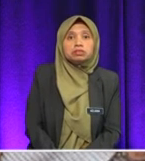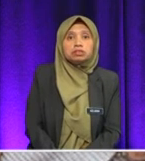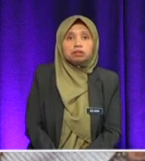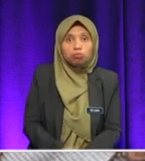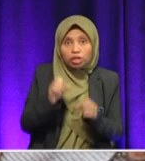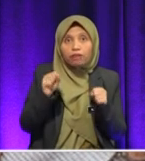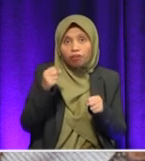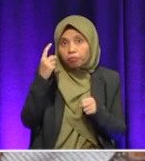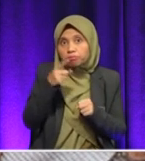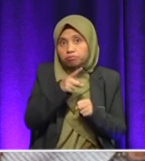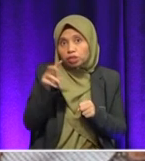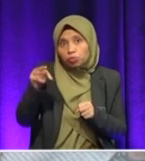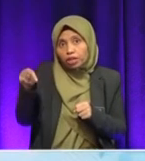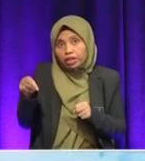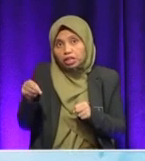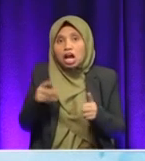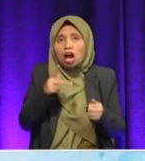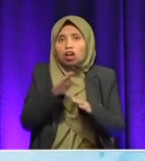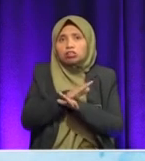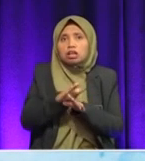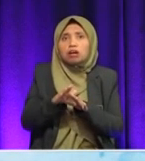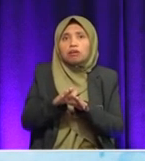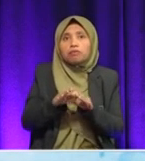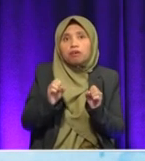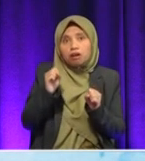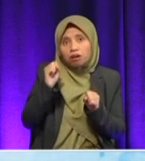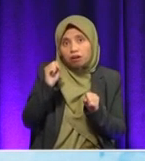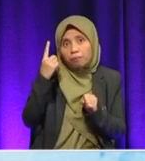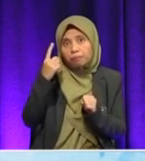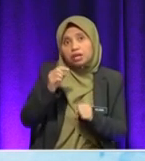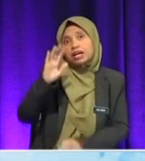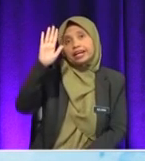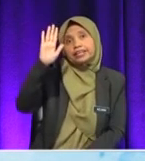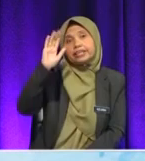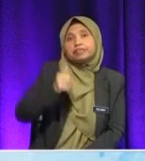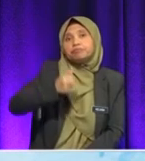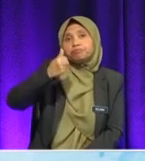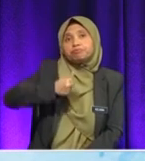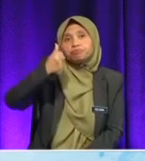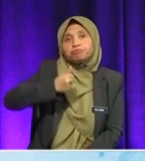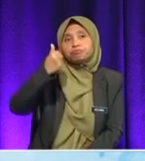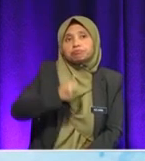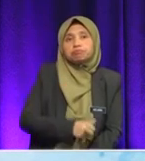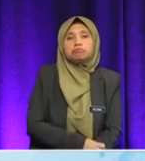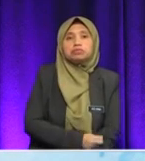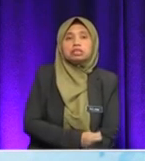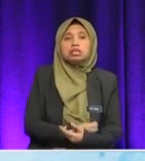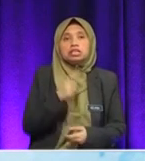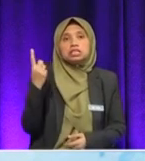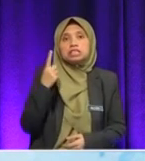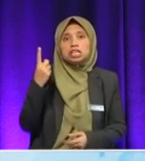ini boleh pahamkah kawan-kawan saya kalau Samsu buatan softscape menunjukkan yang level sebab lalunya Hai